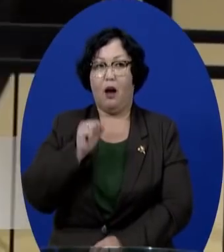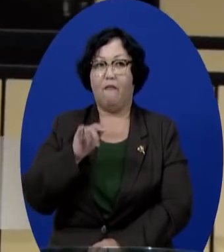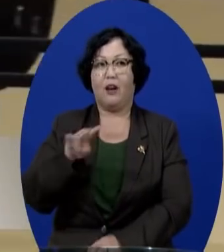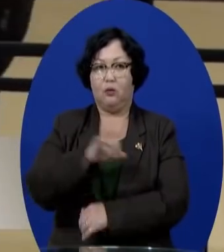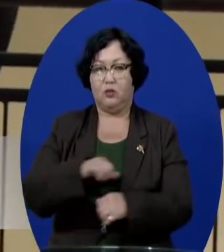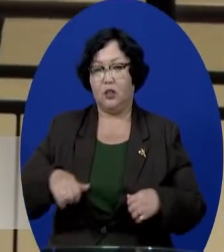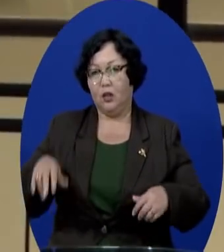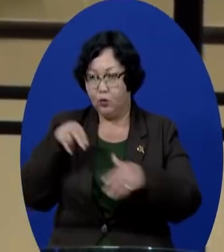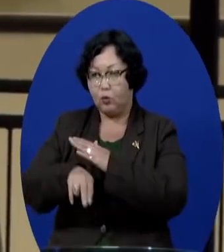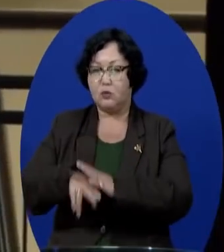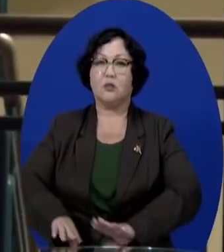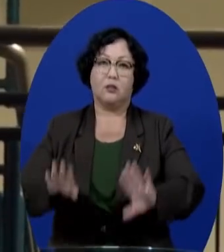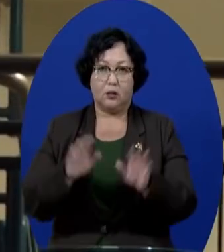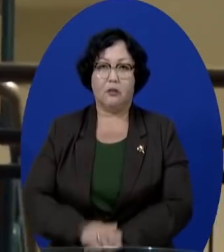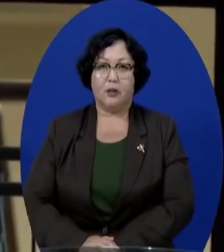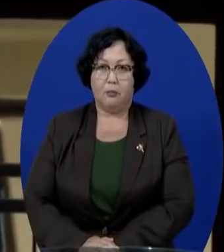байна.